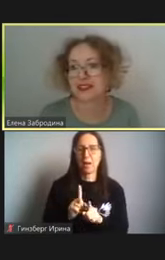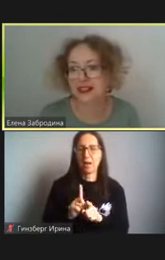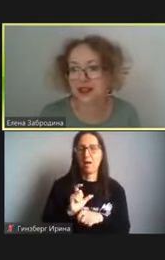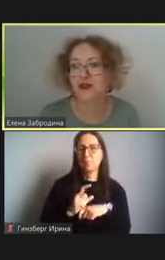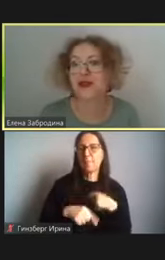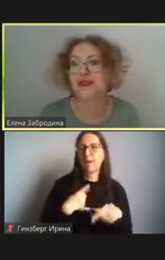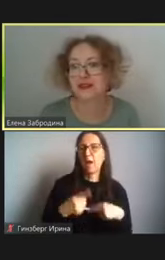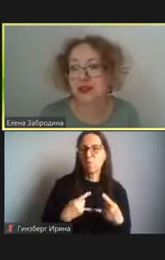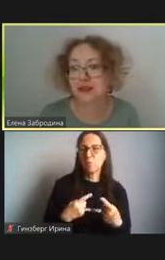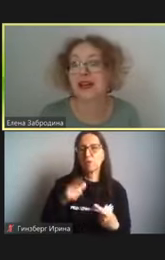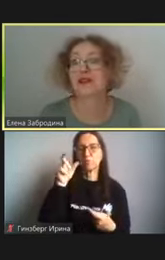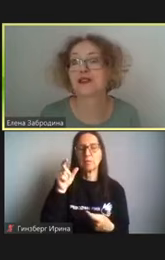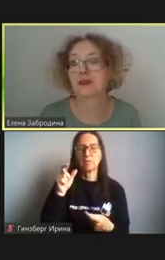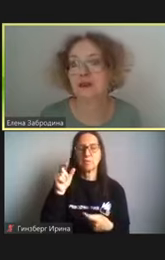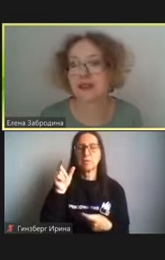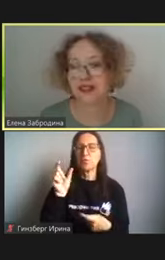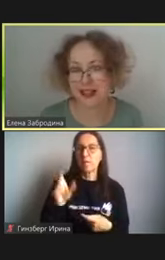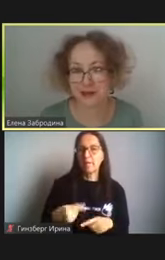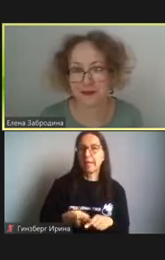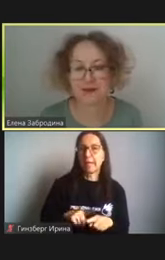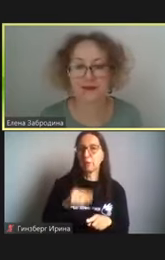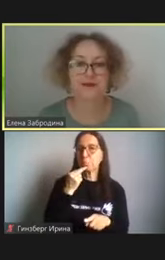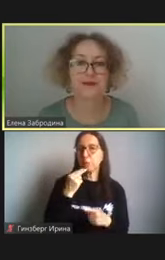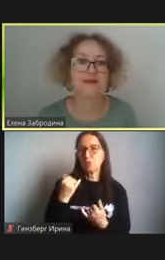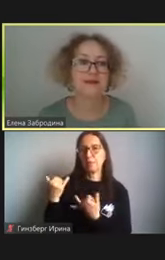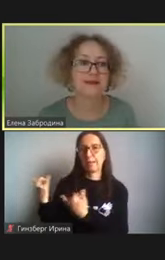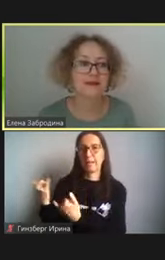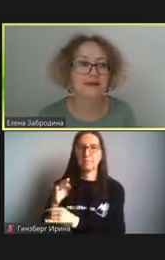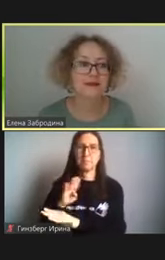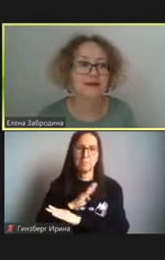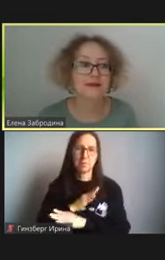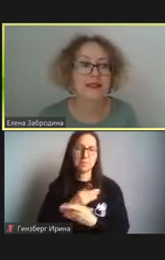мы здесь сразу с вами вспоминаем.